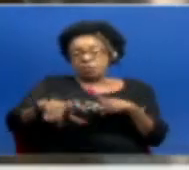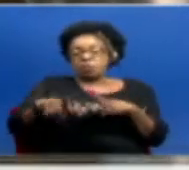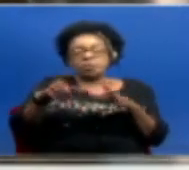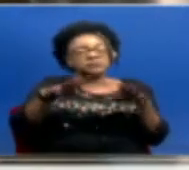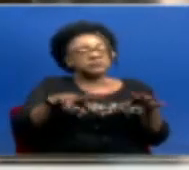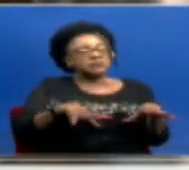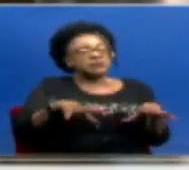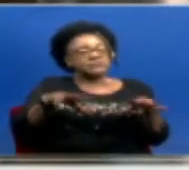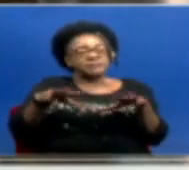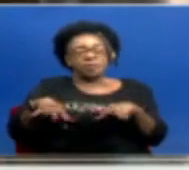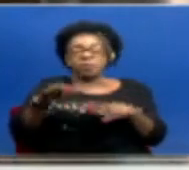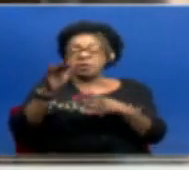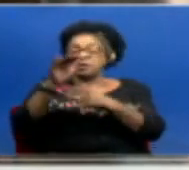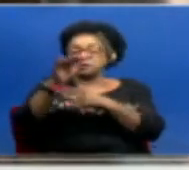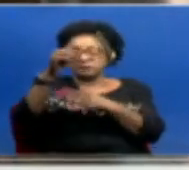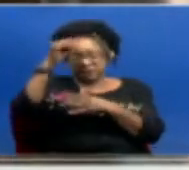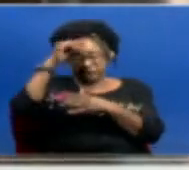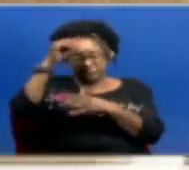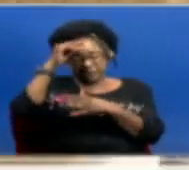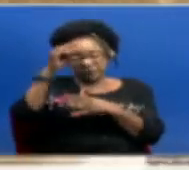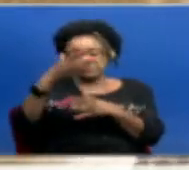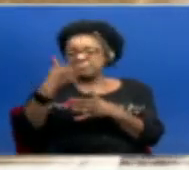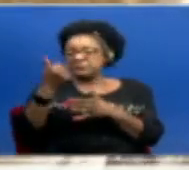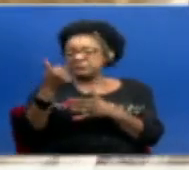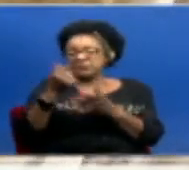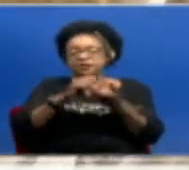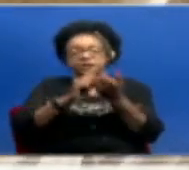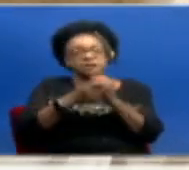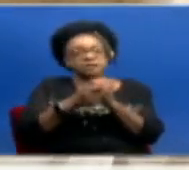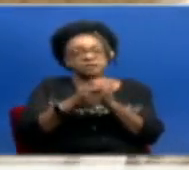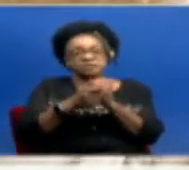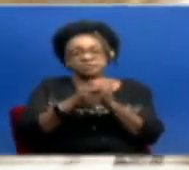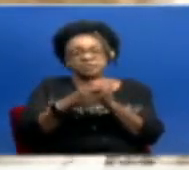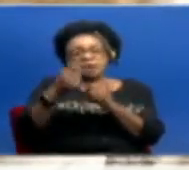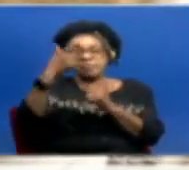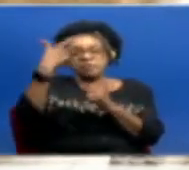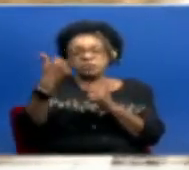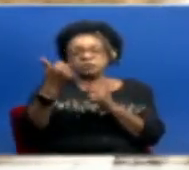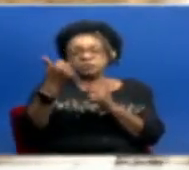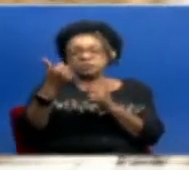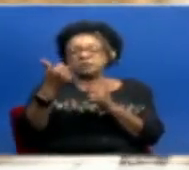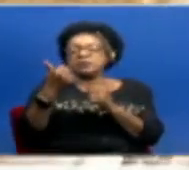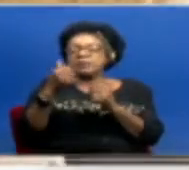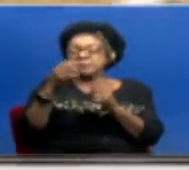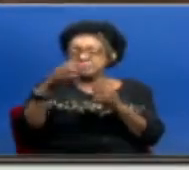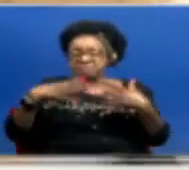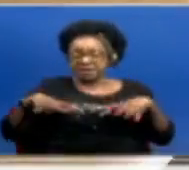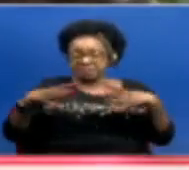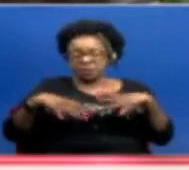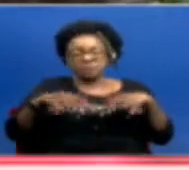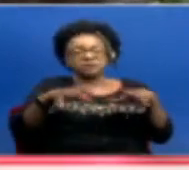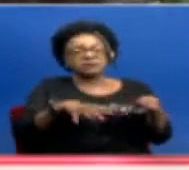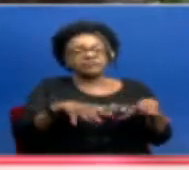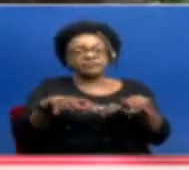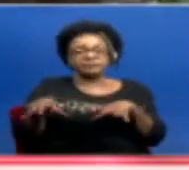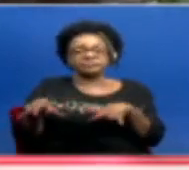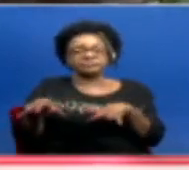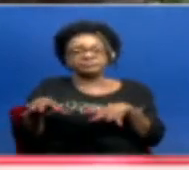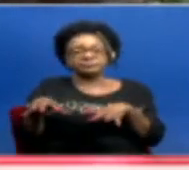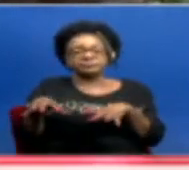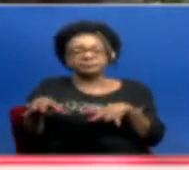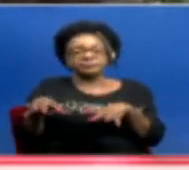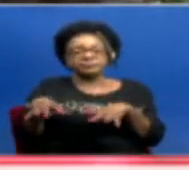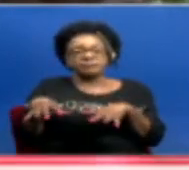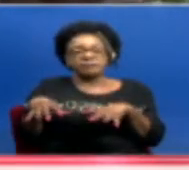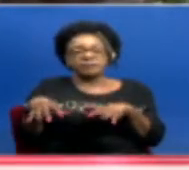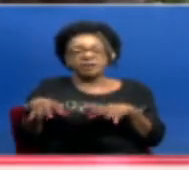Tunaomba serikali irekebisha hapo mahali sababu kuna vile itaumiza watu wa chini. Hata unga hapo